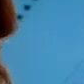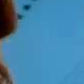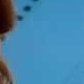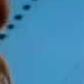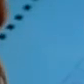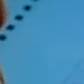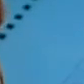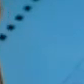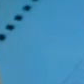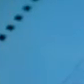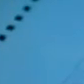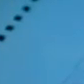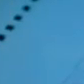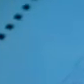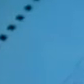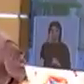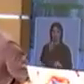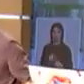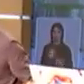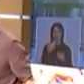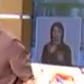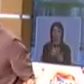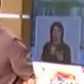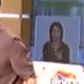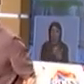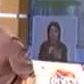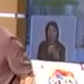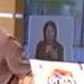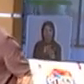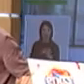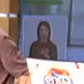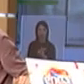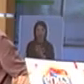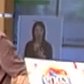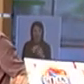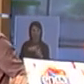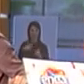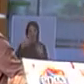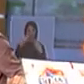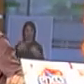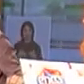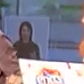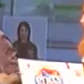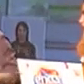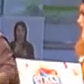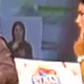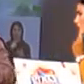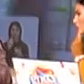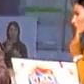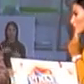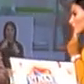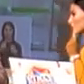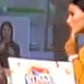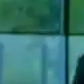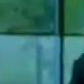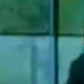შეუძლია გადაადგილება. კი ბატონო, არ შეუძლია გადაადგილება და არ შეუძლია, ან გართულებული აქვს საარჩევნო უბანზე მისვლა. ძალიან